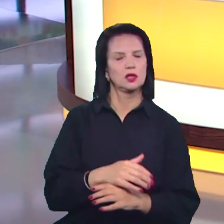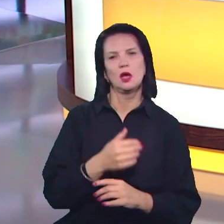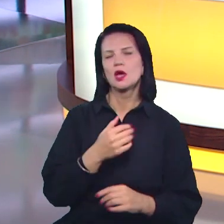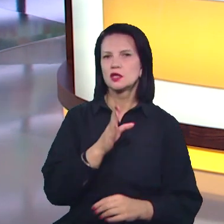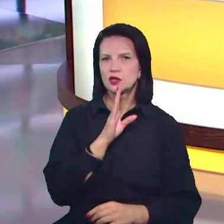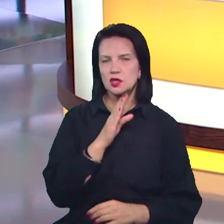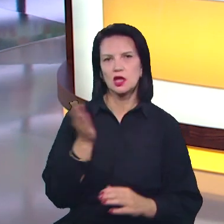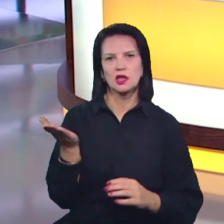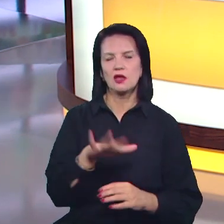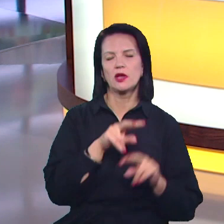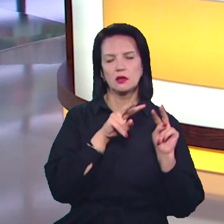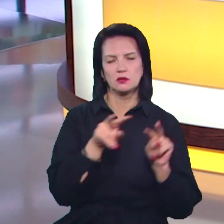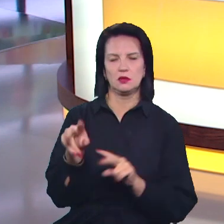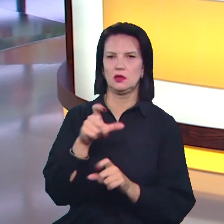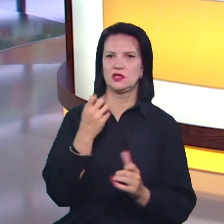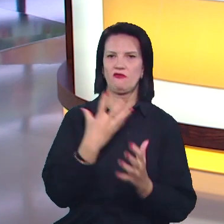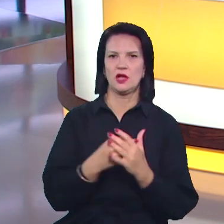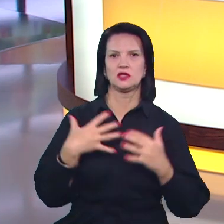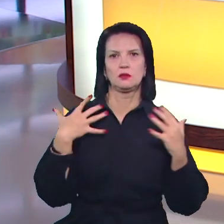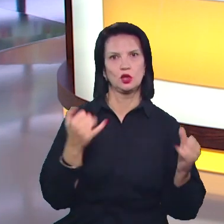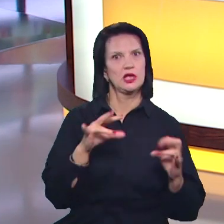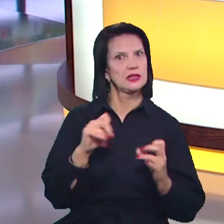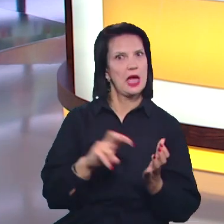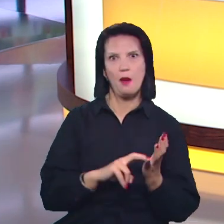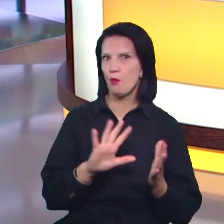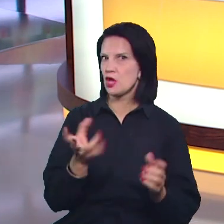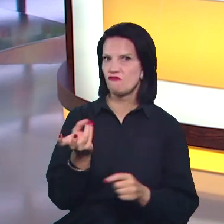за власним здоров'ям і не боятися